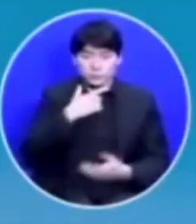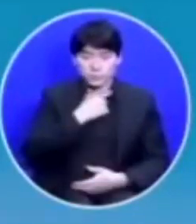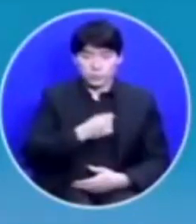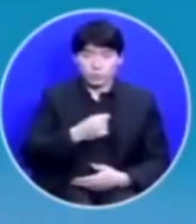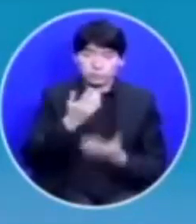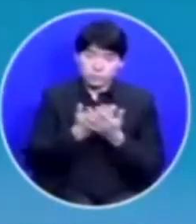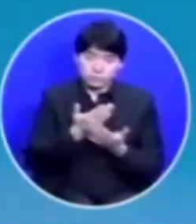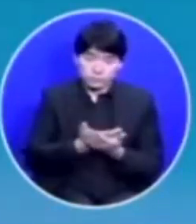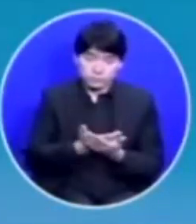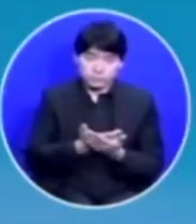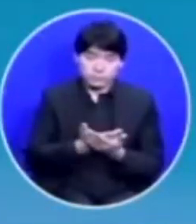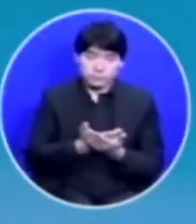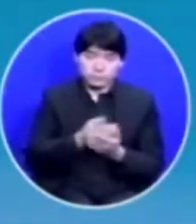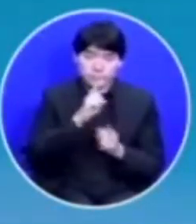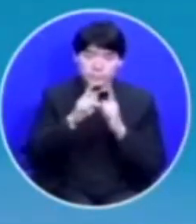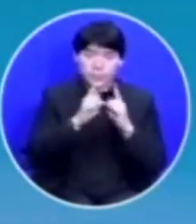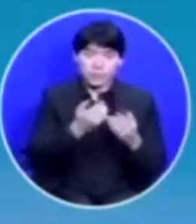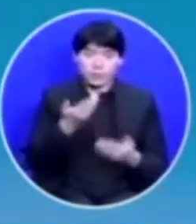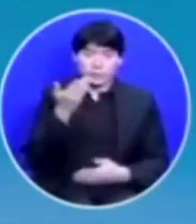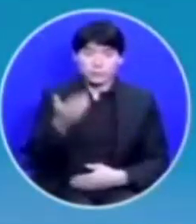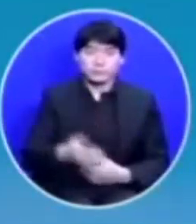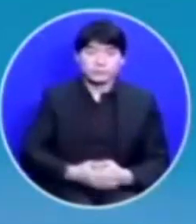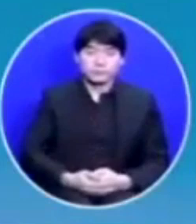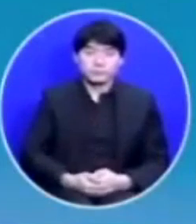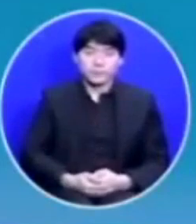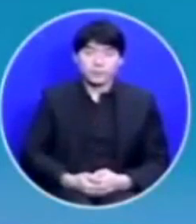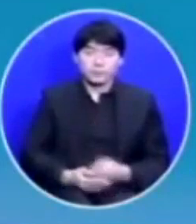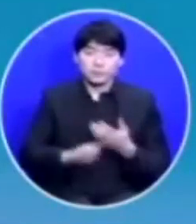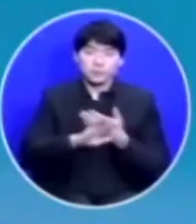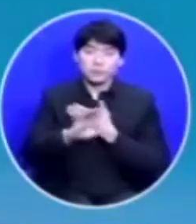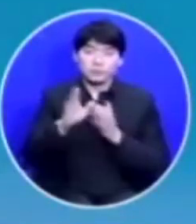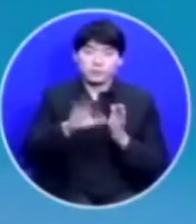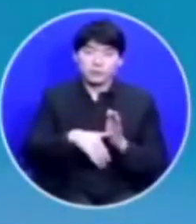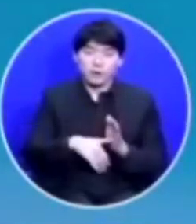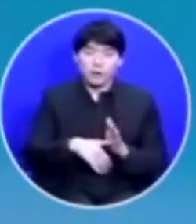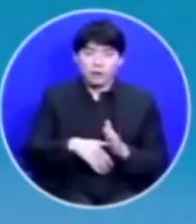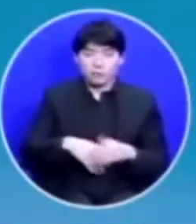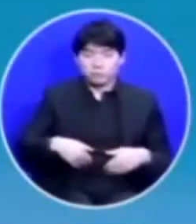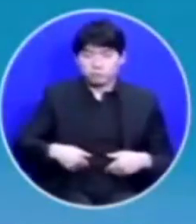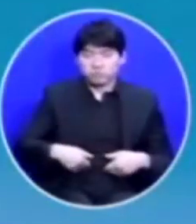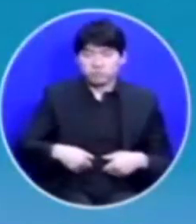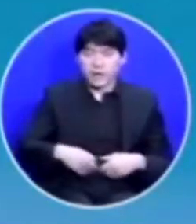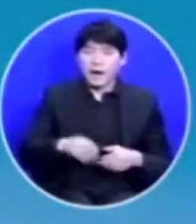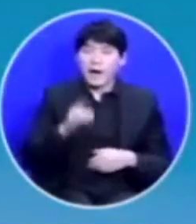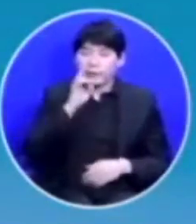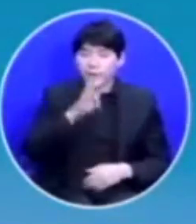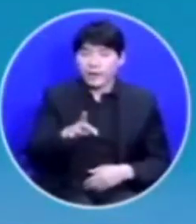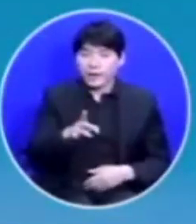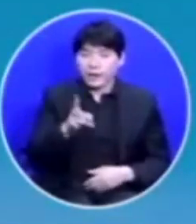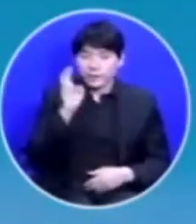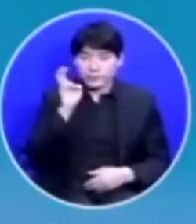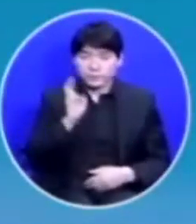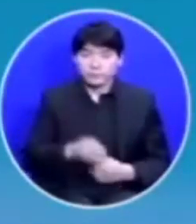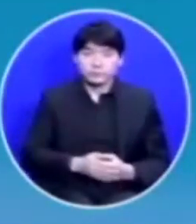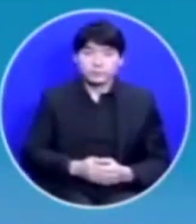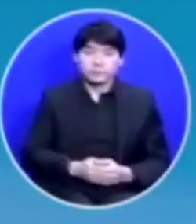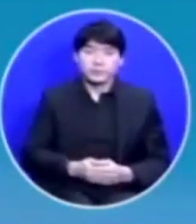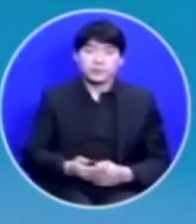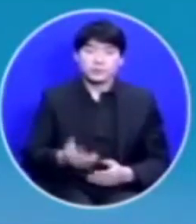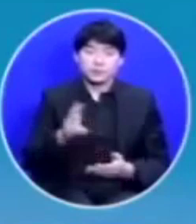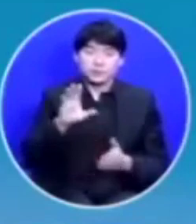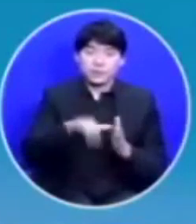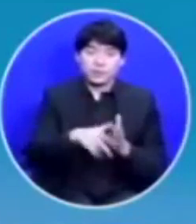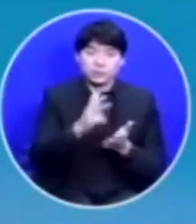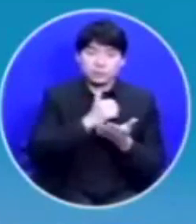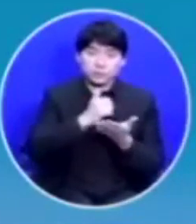놀게 해 줘 딴 때 같았으면 턱도 없는 소린데 주님이 마음에 그 순간에